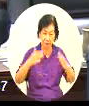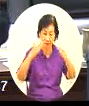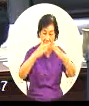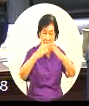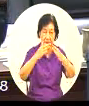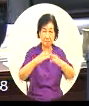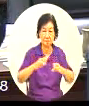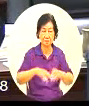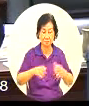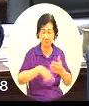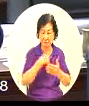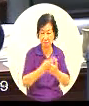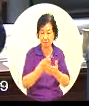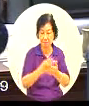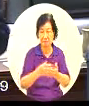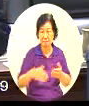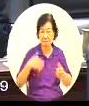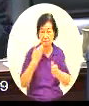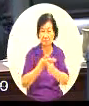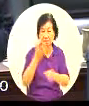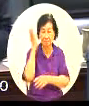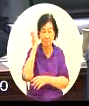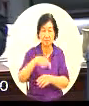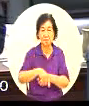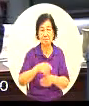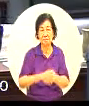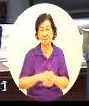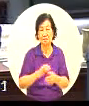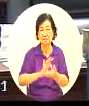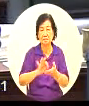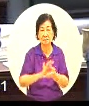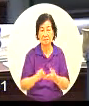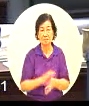咱会较袂开了倒去，吼、